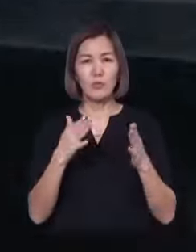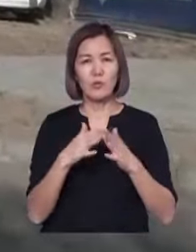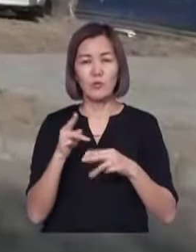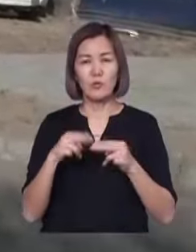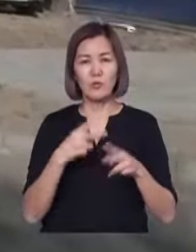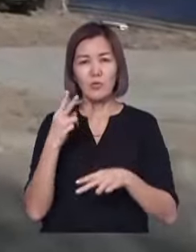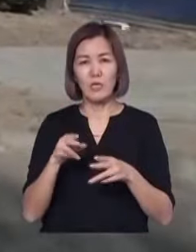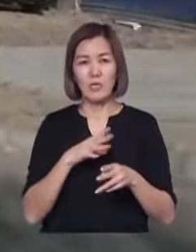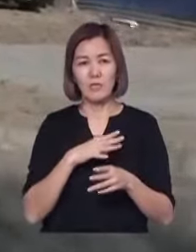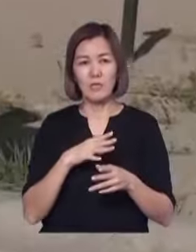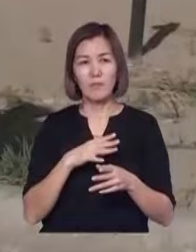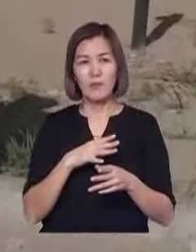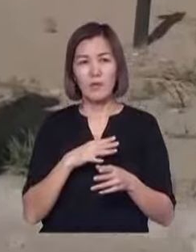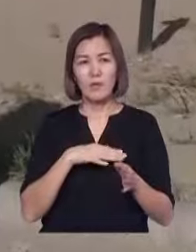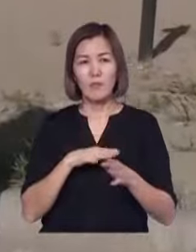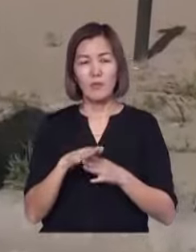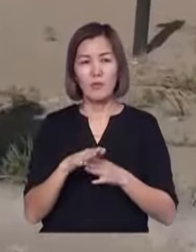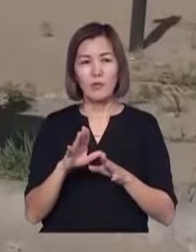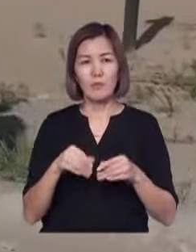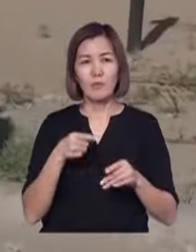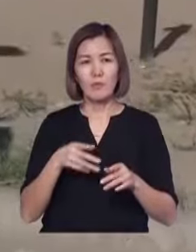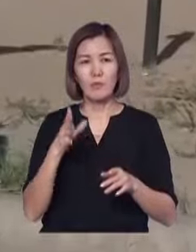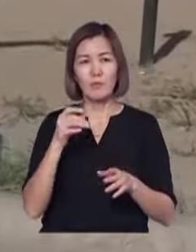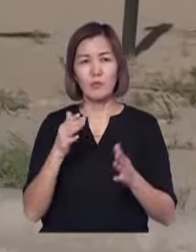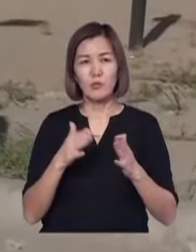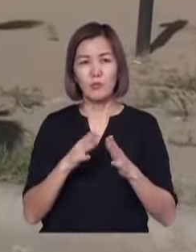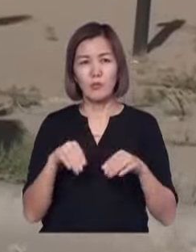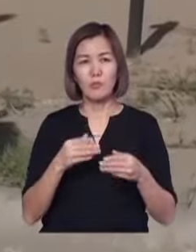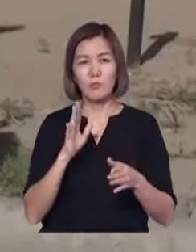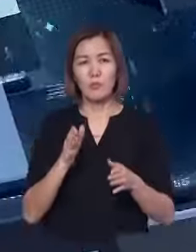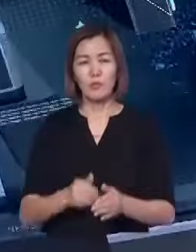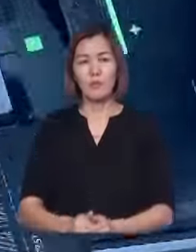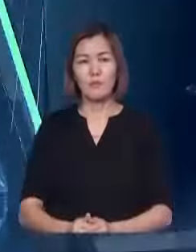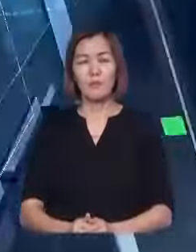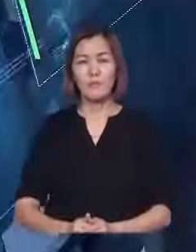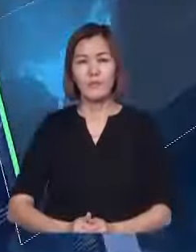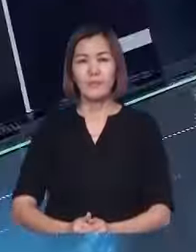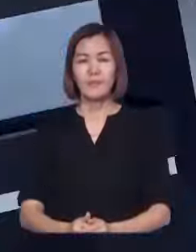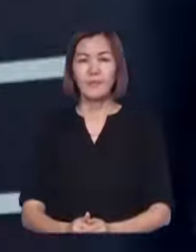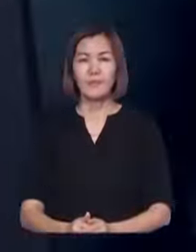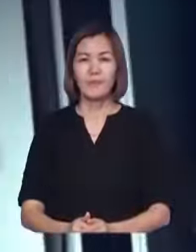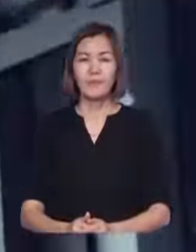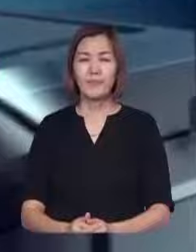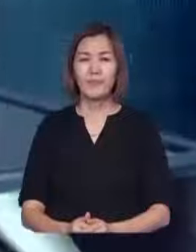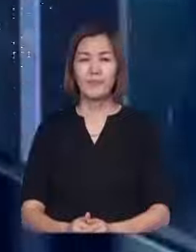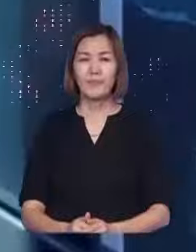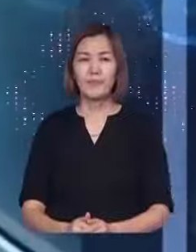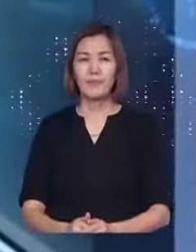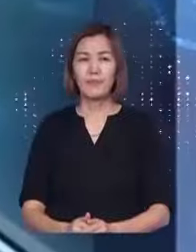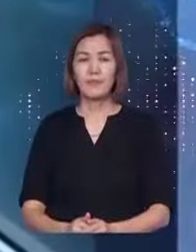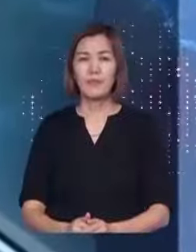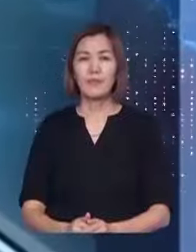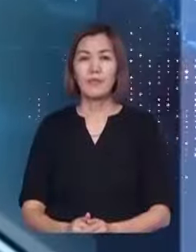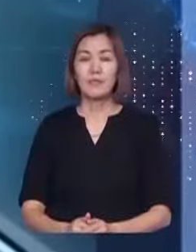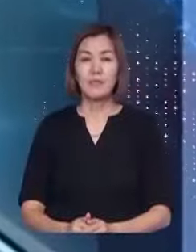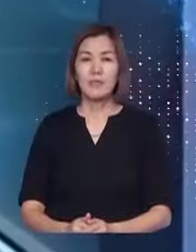құрылысы аяқталып, іші жанға толса, биыл 1500-ға жуық отбасы баспана кілтін қолға алмақ. Ақбота Оралғызы, Бекжан Кенжебай, Жетісу